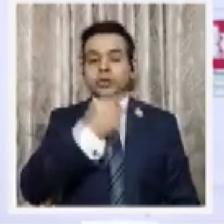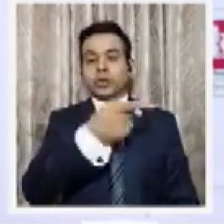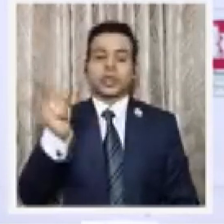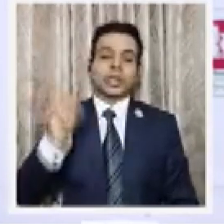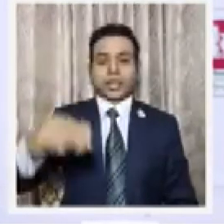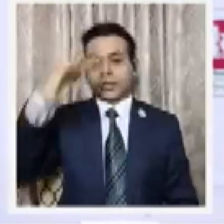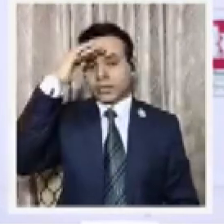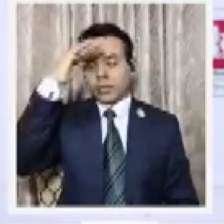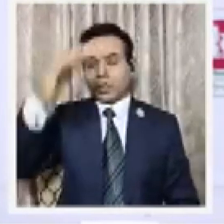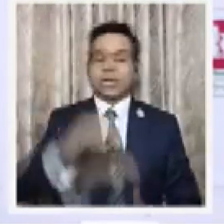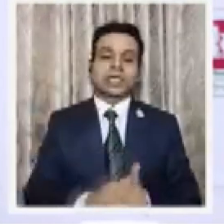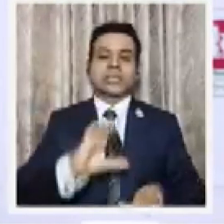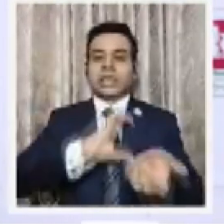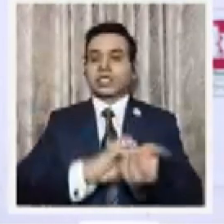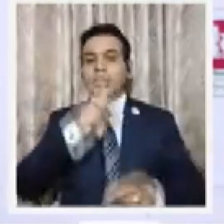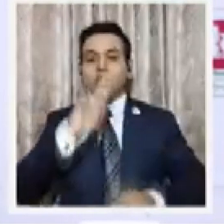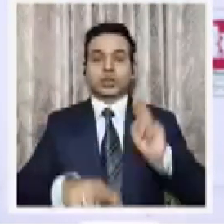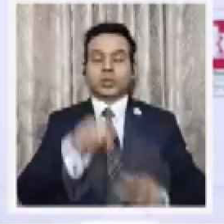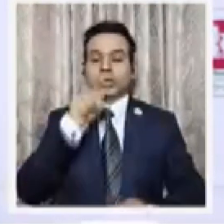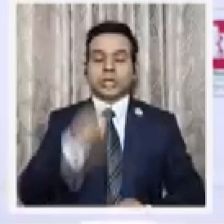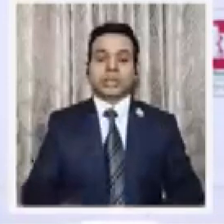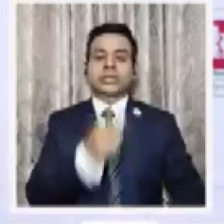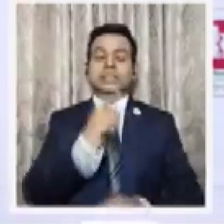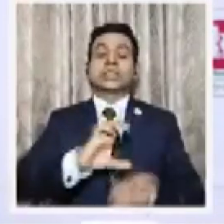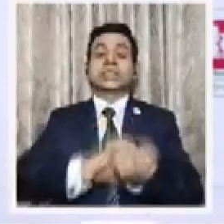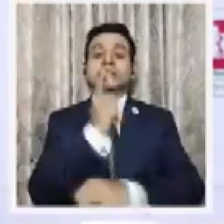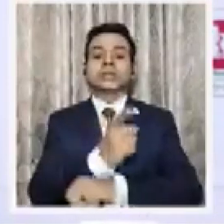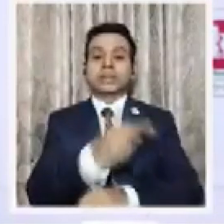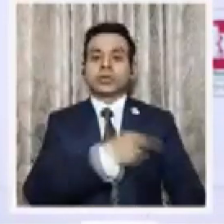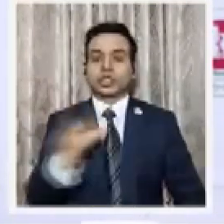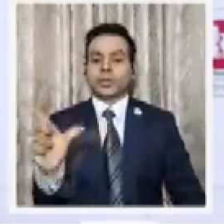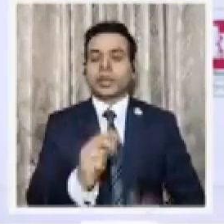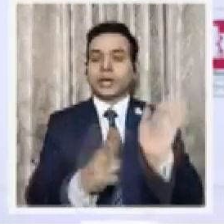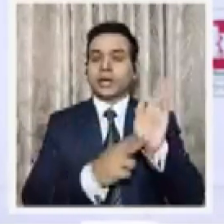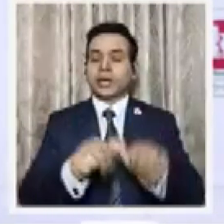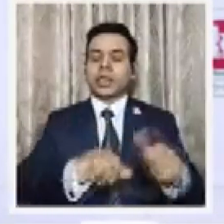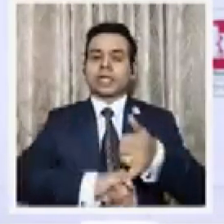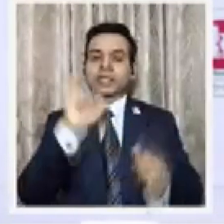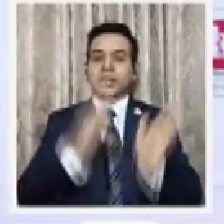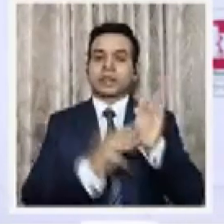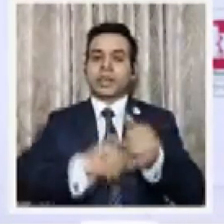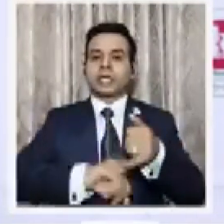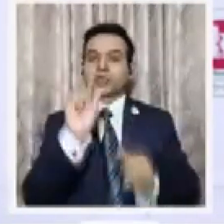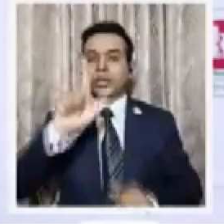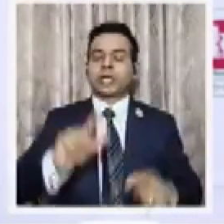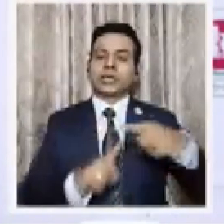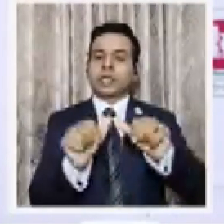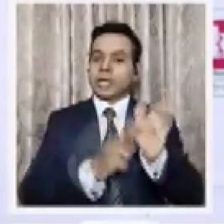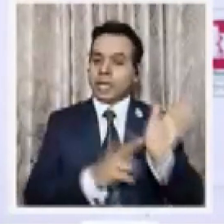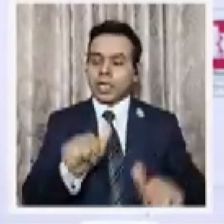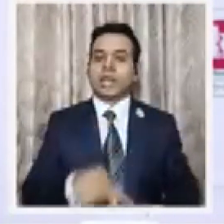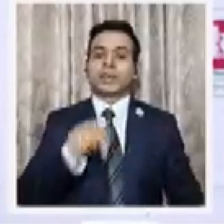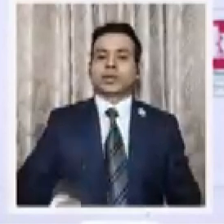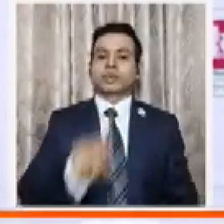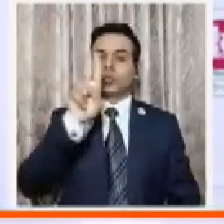প্রিয় সাংবাদিক ভাই ও বোনেরা, সম্মানিত দর্শক শ্রোতাবৃন্দ, দেশবাসী, প্রবাসী ভাই ও বোনেরা, আসসালামু আলাইকুম। স্বাস্থ্য অধিদপ্তর থেকে